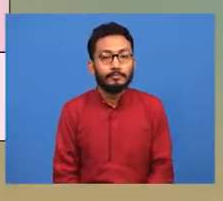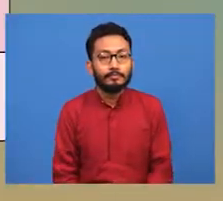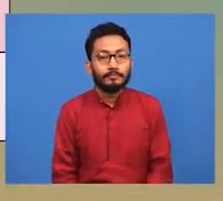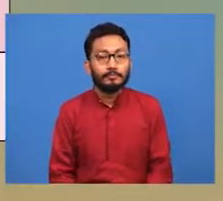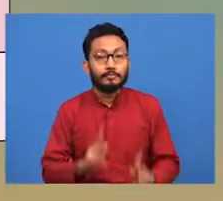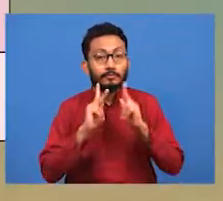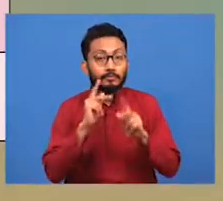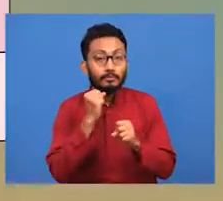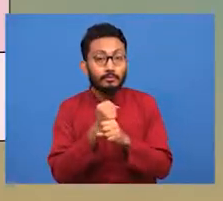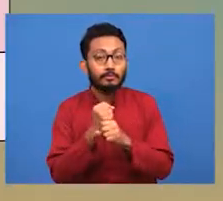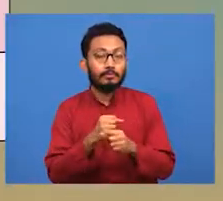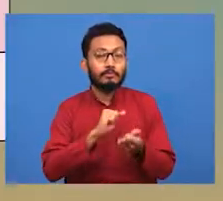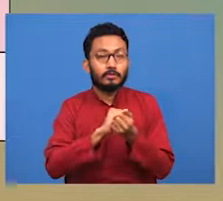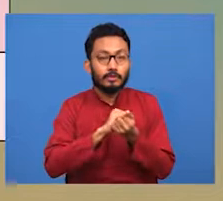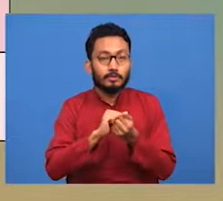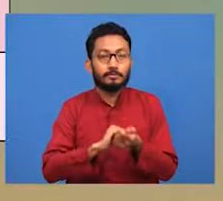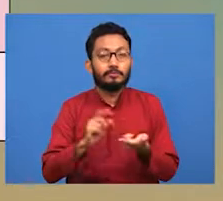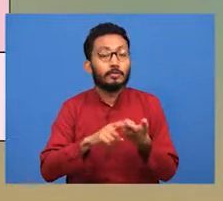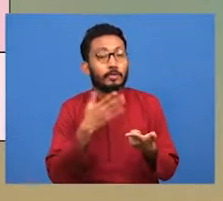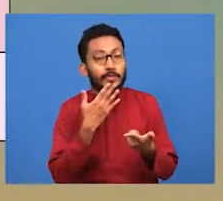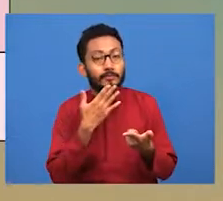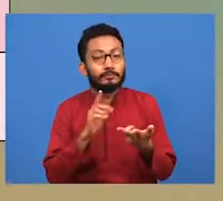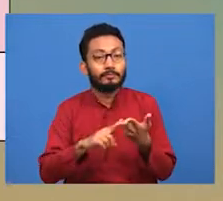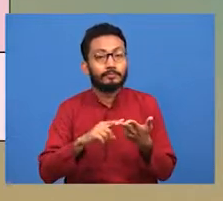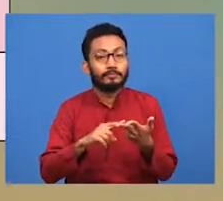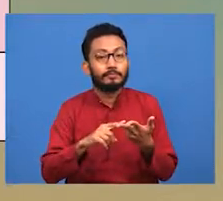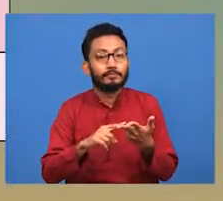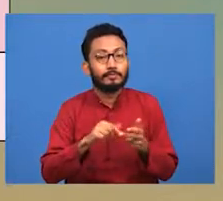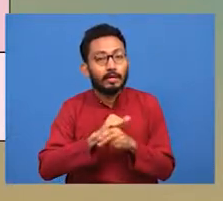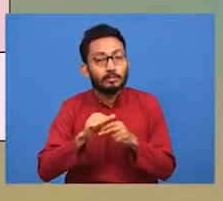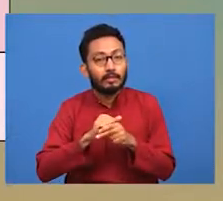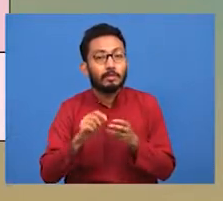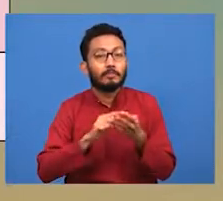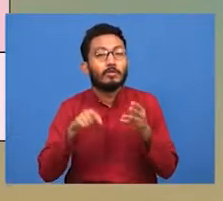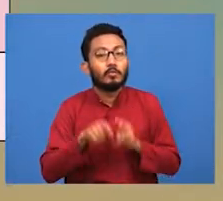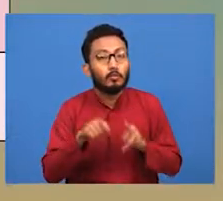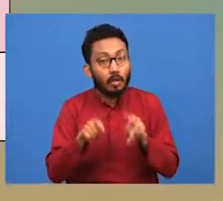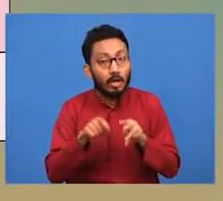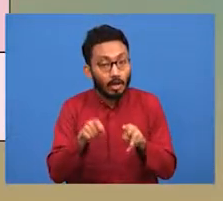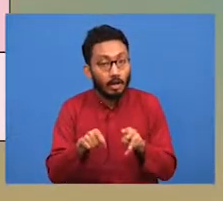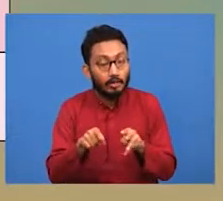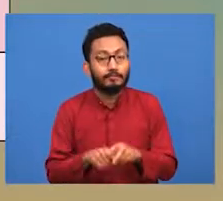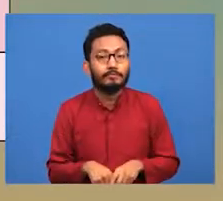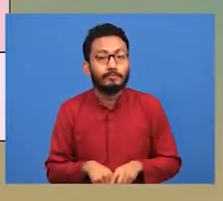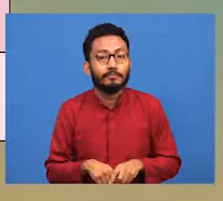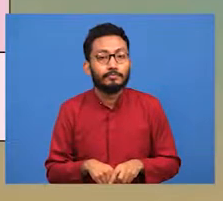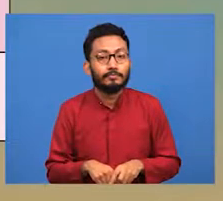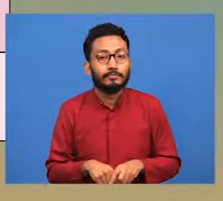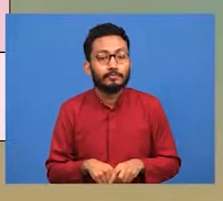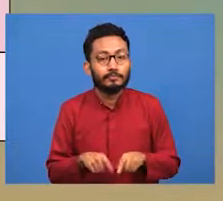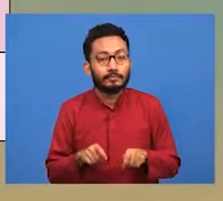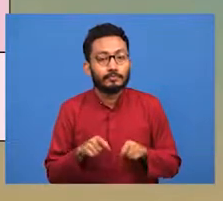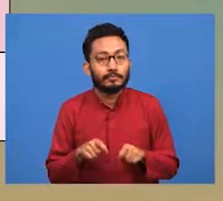Mencuci, mewarna, mengasah dan menunggang ialah kata kerja